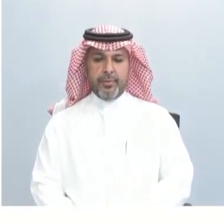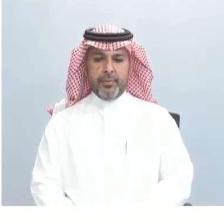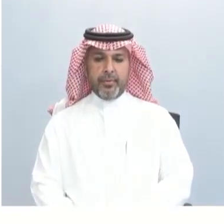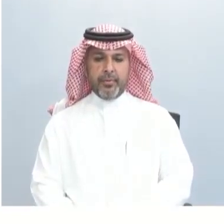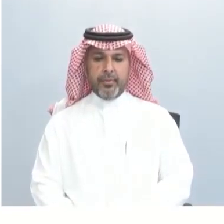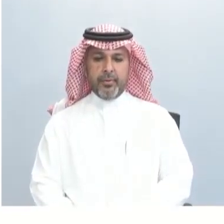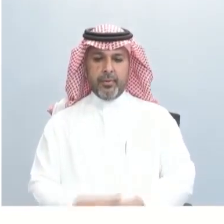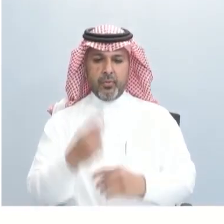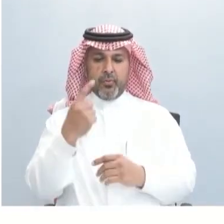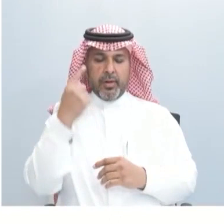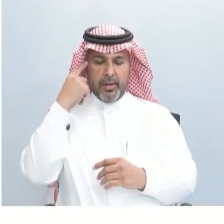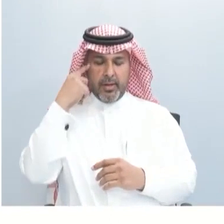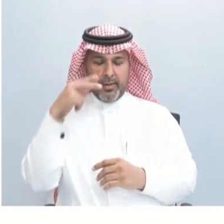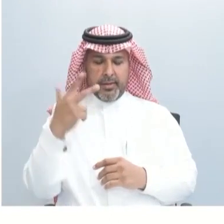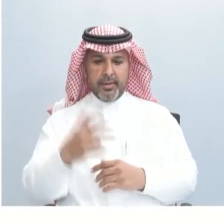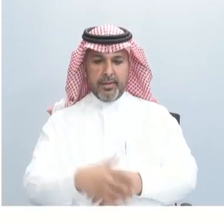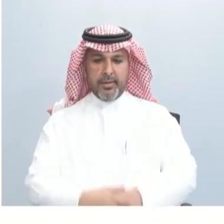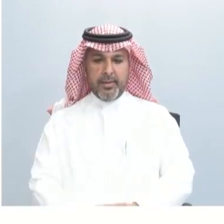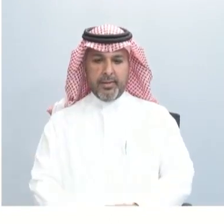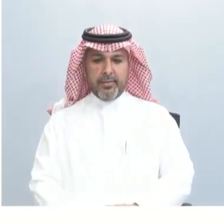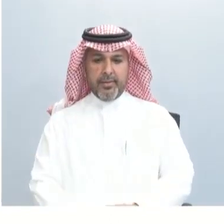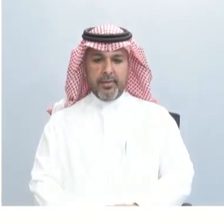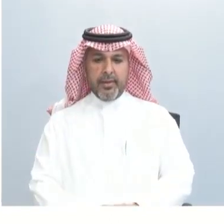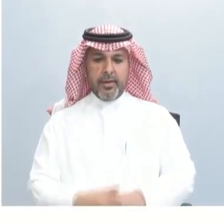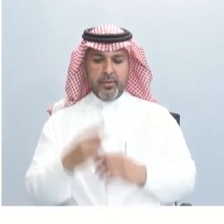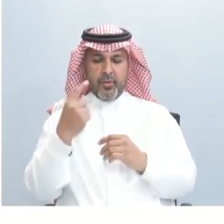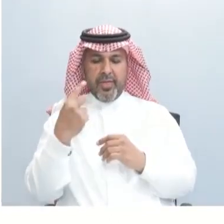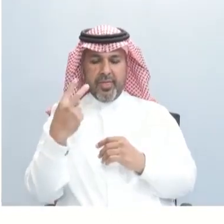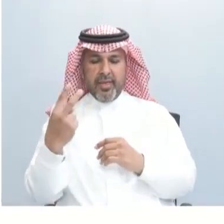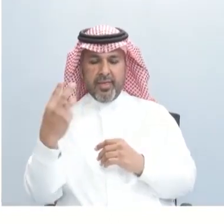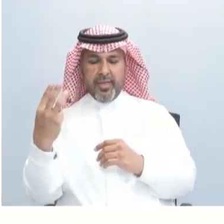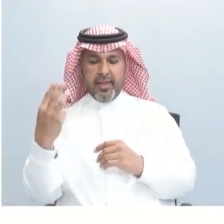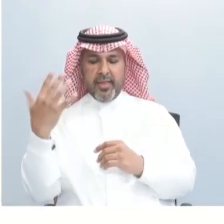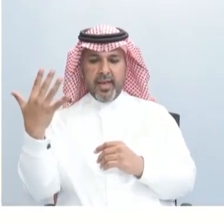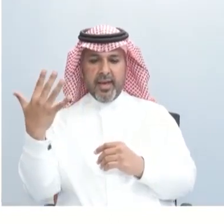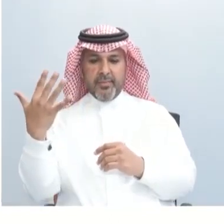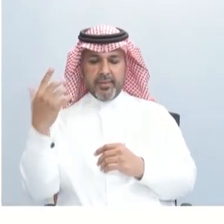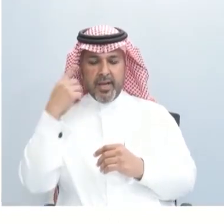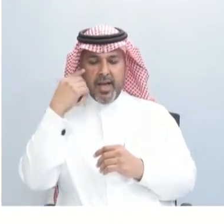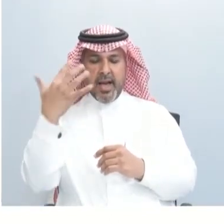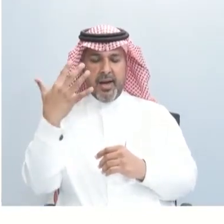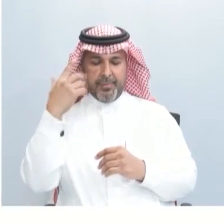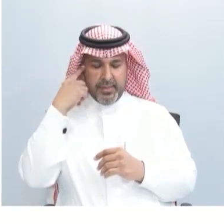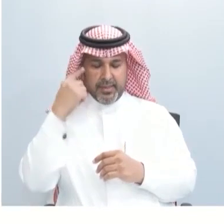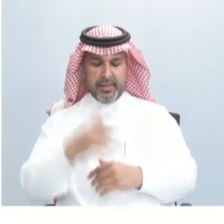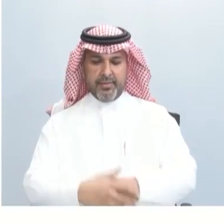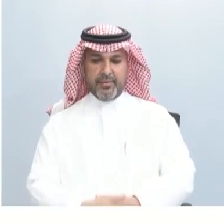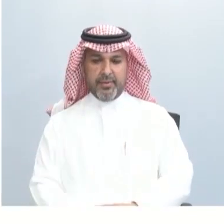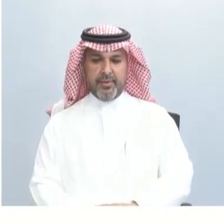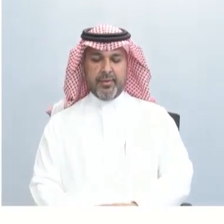واحد ا 3 4 5 العنصر الخامس